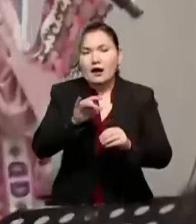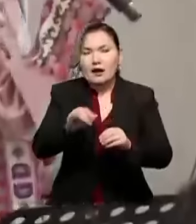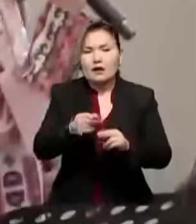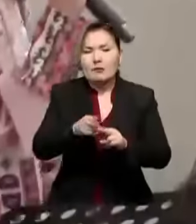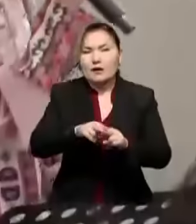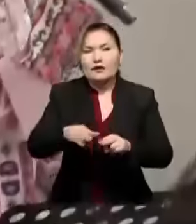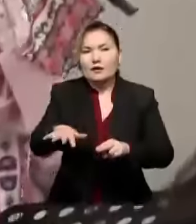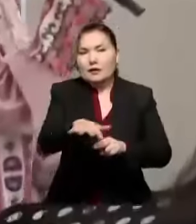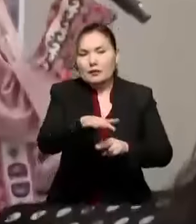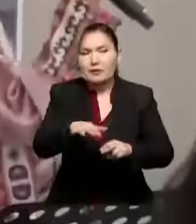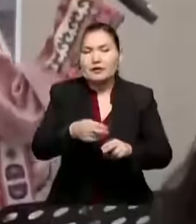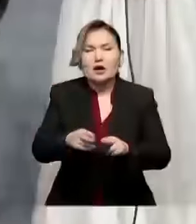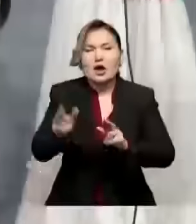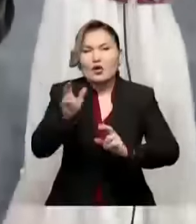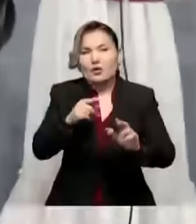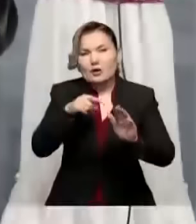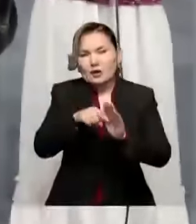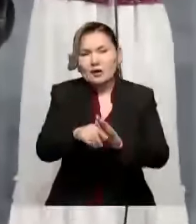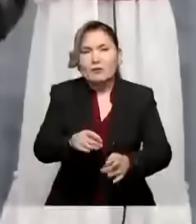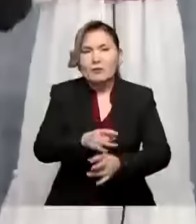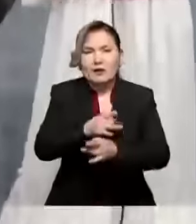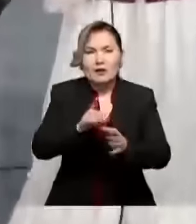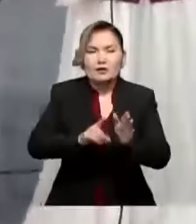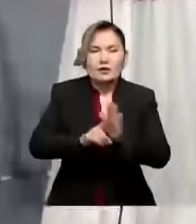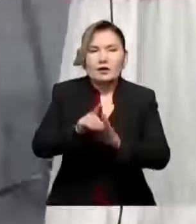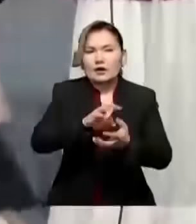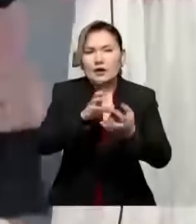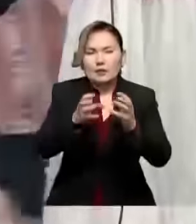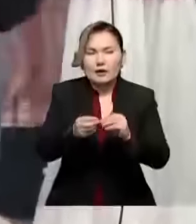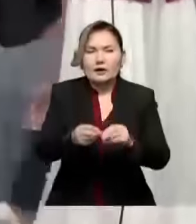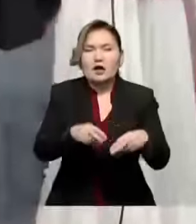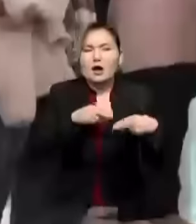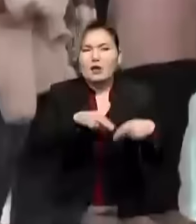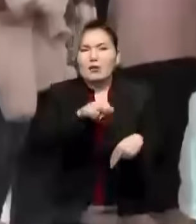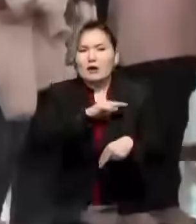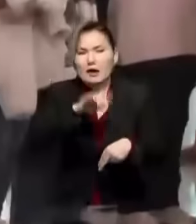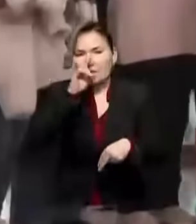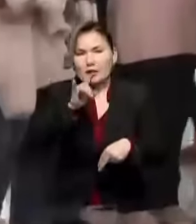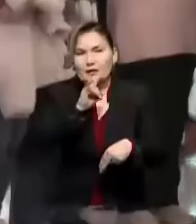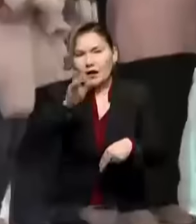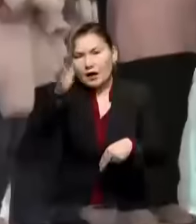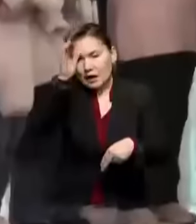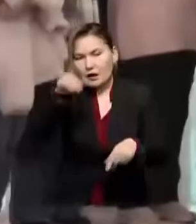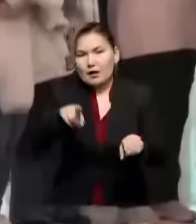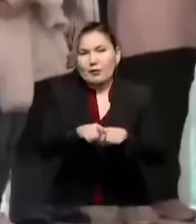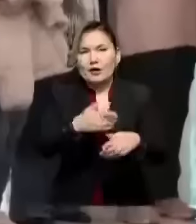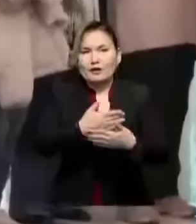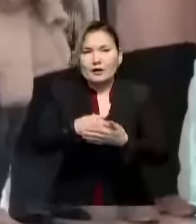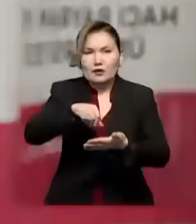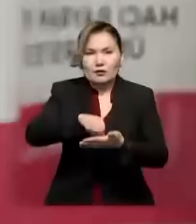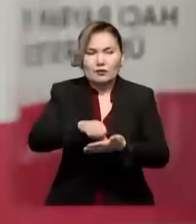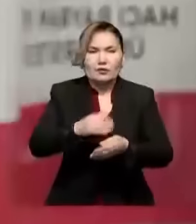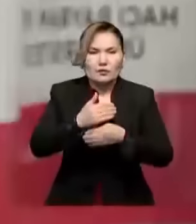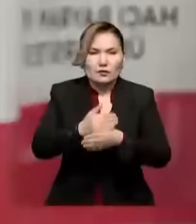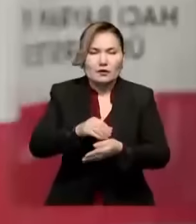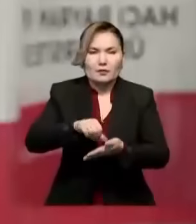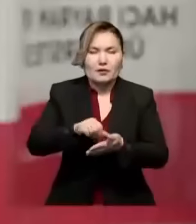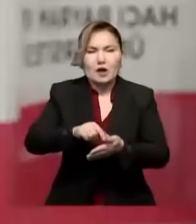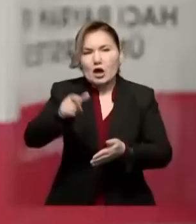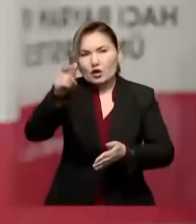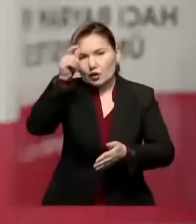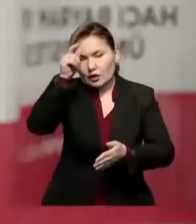Хаджи Байрам Вели университеті. Наурызды тойлауда осында еңбек етіп жүрген қазақ ғалымдар елеулі үлес қосып келеді. Түркияда да